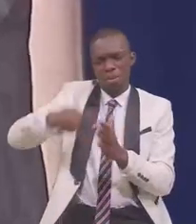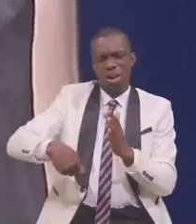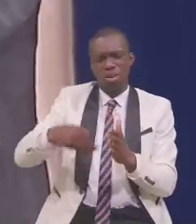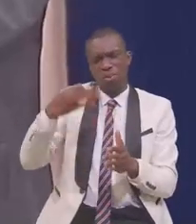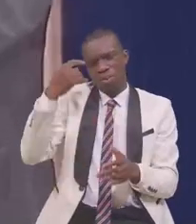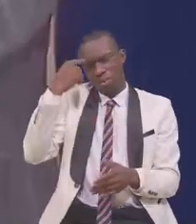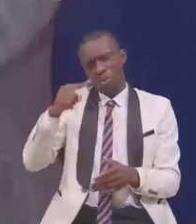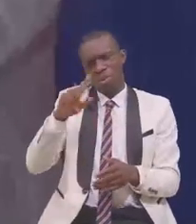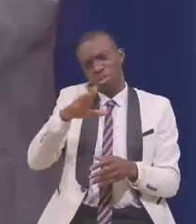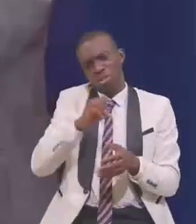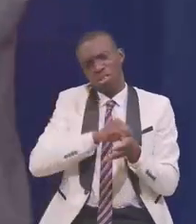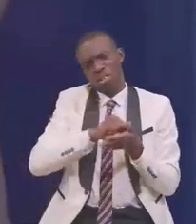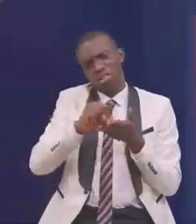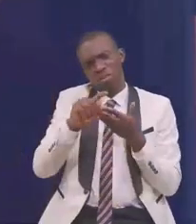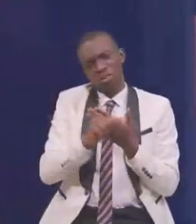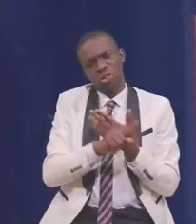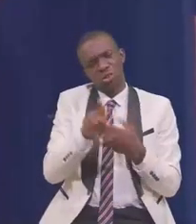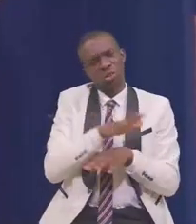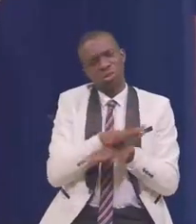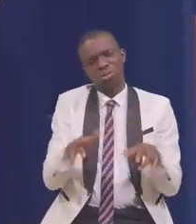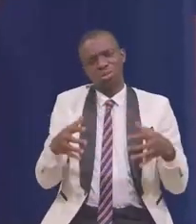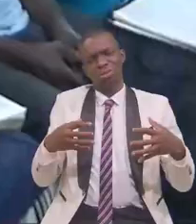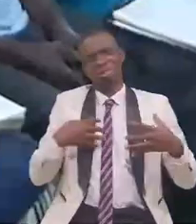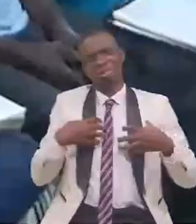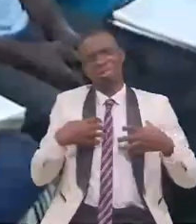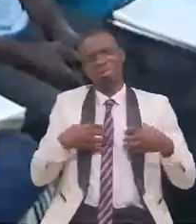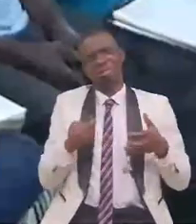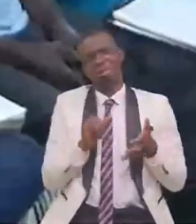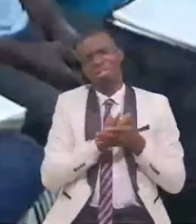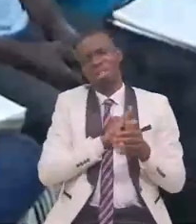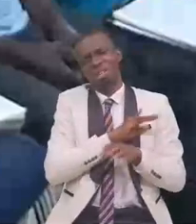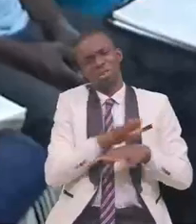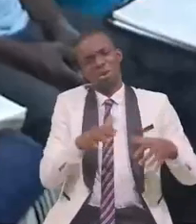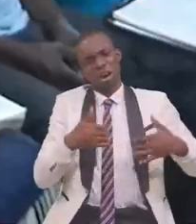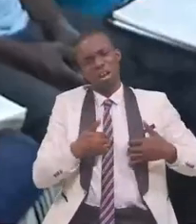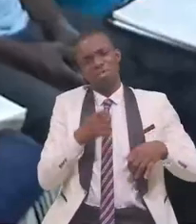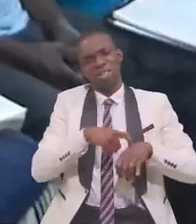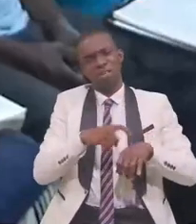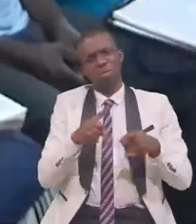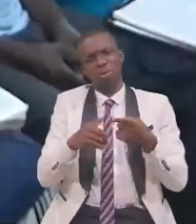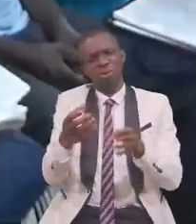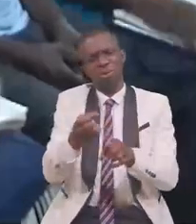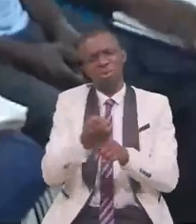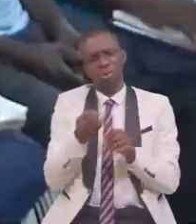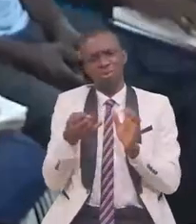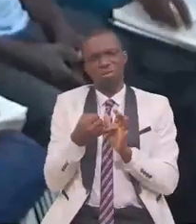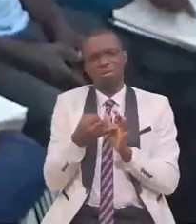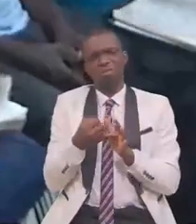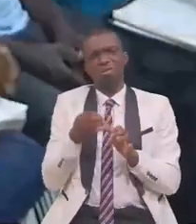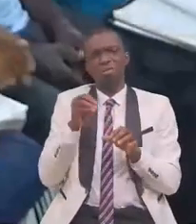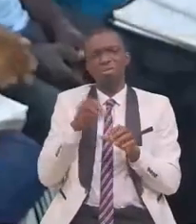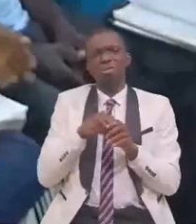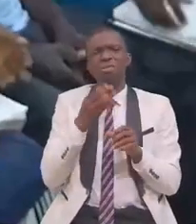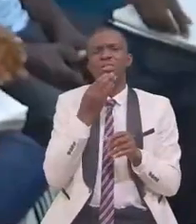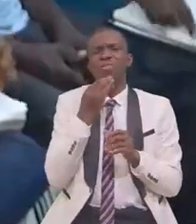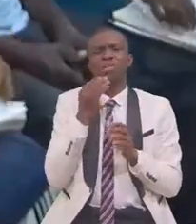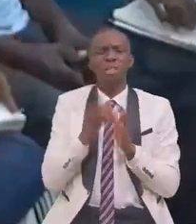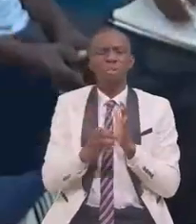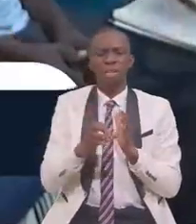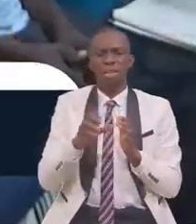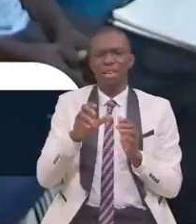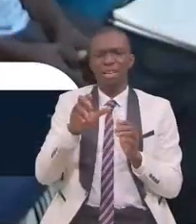temps d'aller avoir cela. Vous l'aurez. Hébreux 13, verset